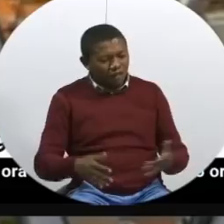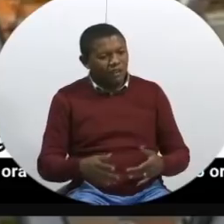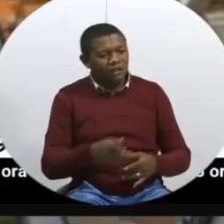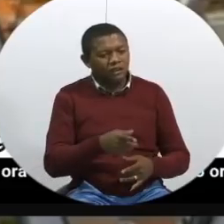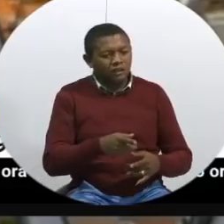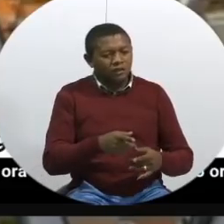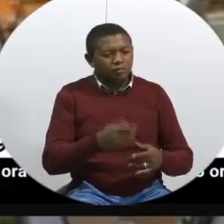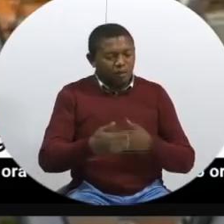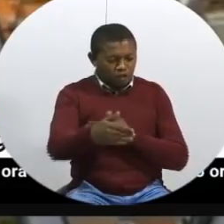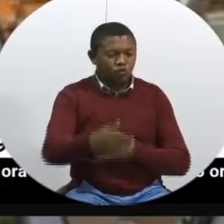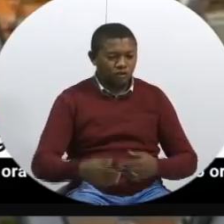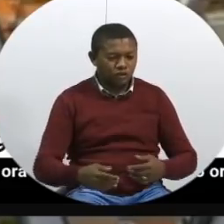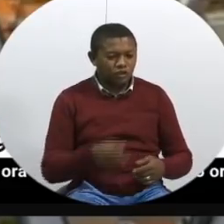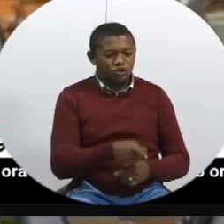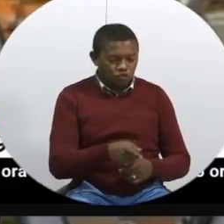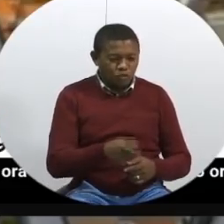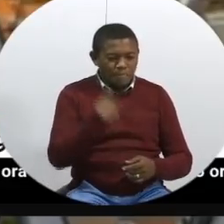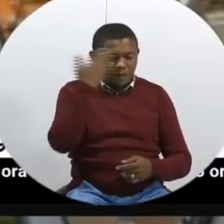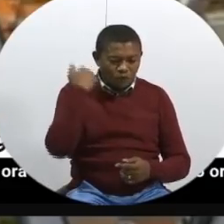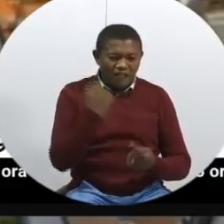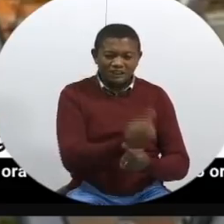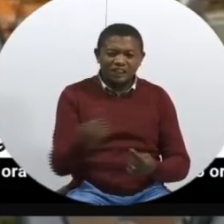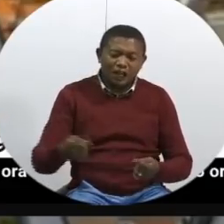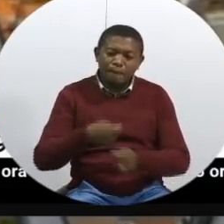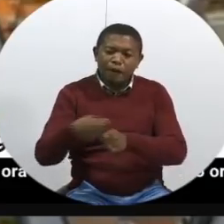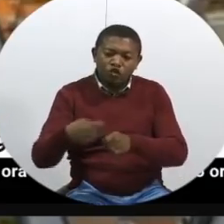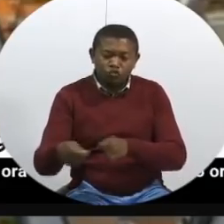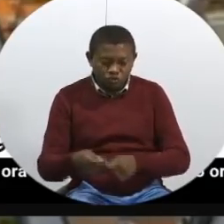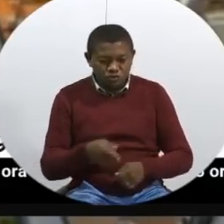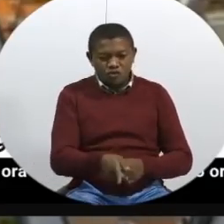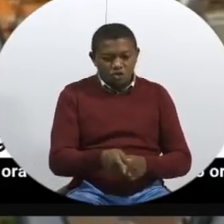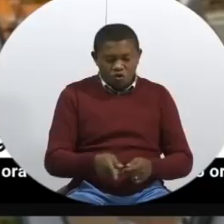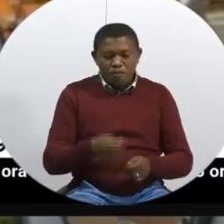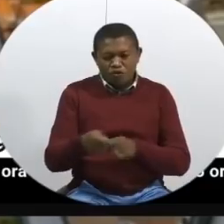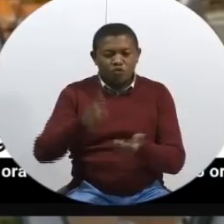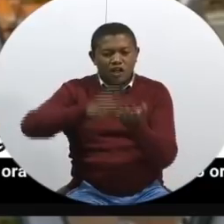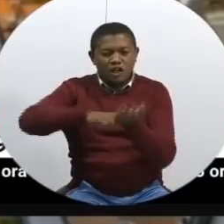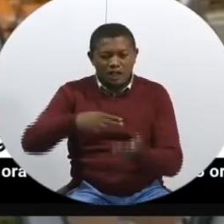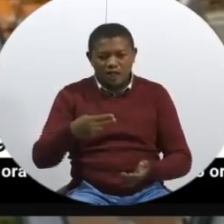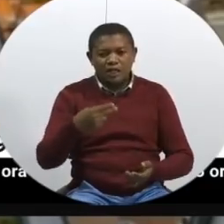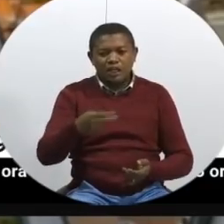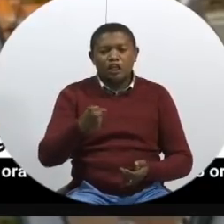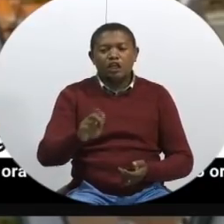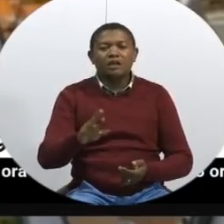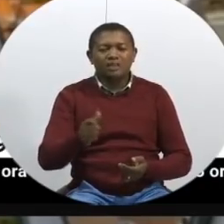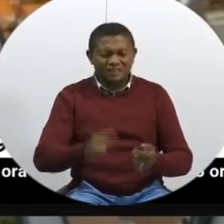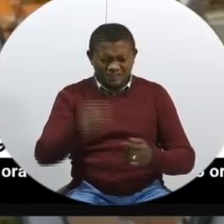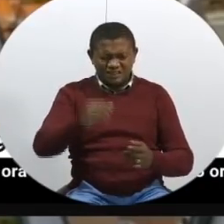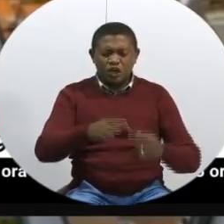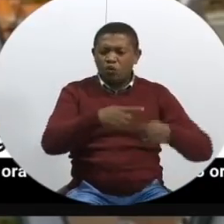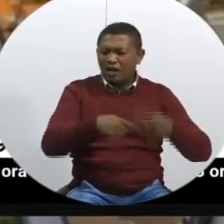fandoavan'ny ny olona tsirairay avy fa indrindra ny orinasa ny hetra izay zany no fampidionana